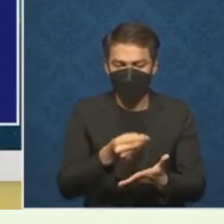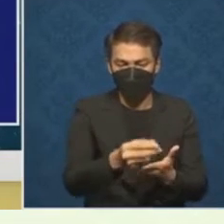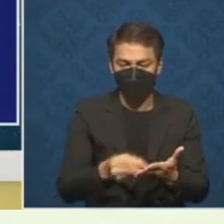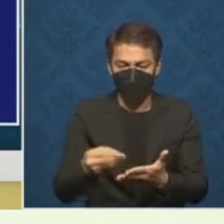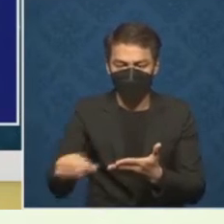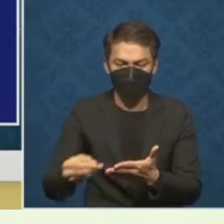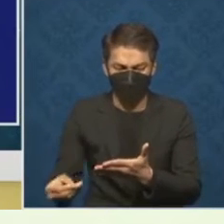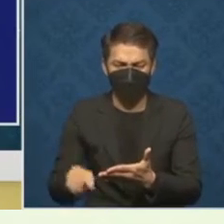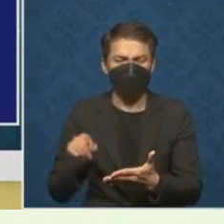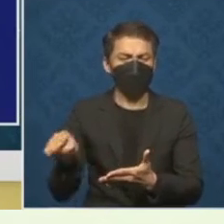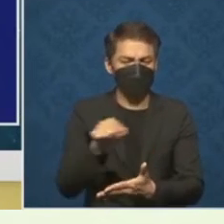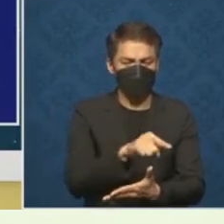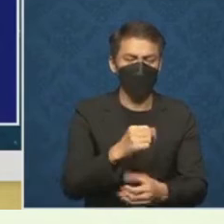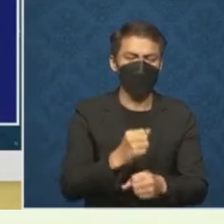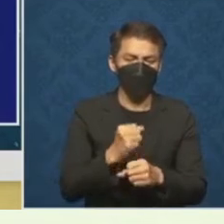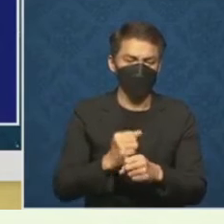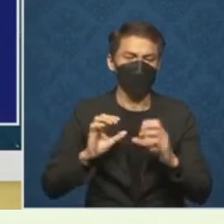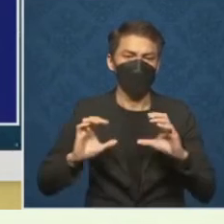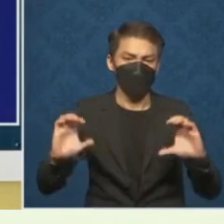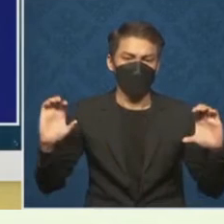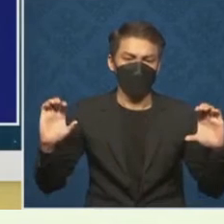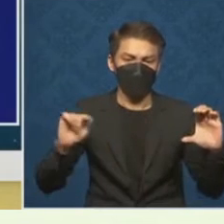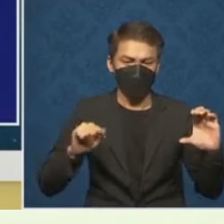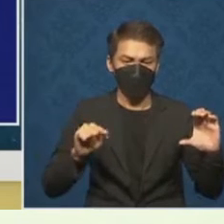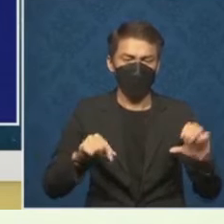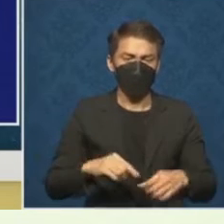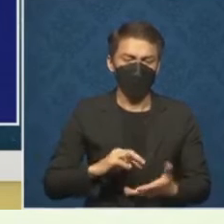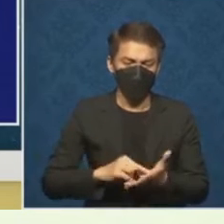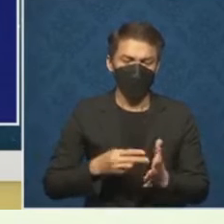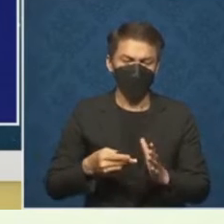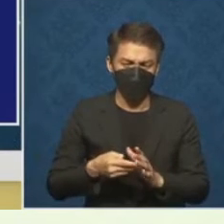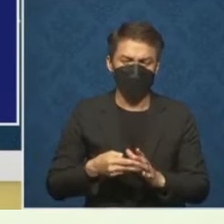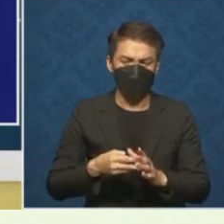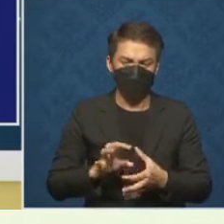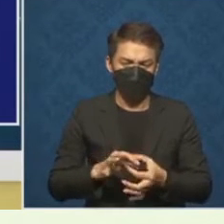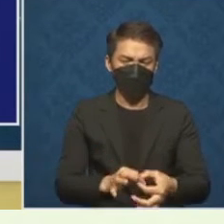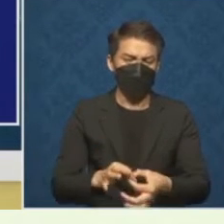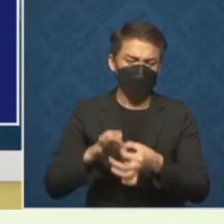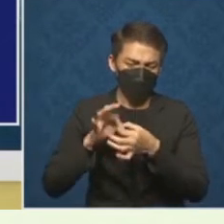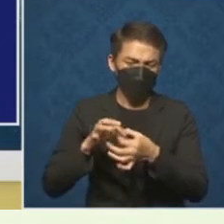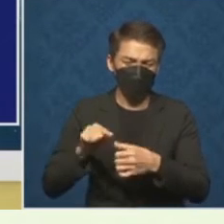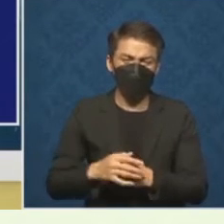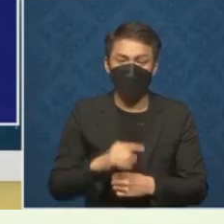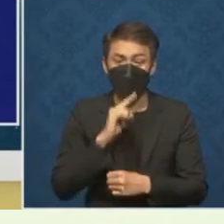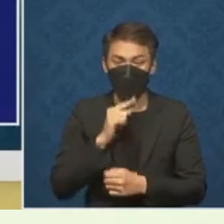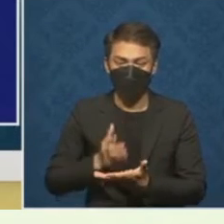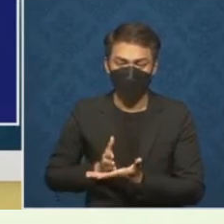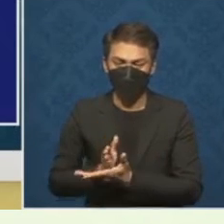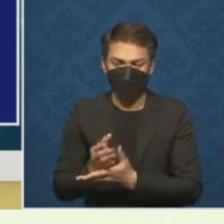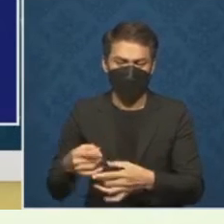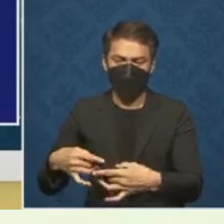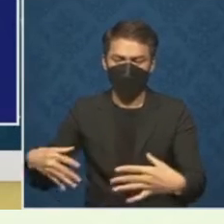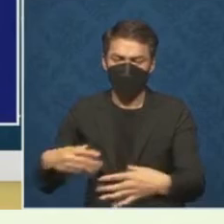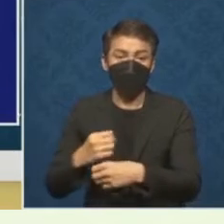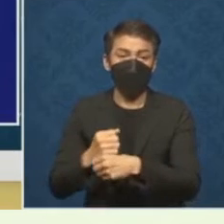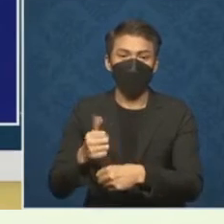ะครับเป็นค่ายเครื่องไม้เครื่องมือในการซื้อสิทธิ์ขายเสียงนะครับถ้าเป็นพรรคฝ่ายค้านเราทำไม่ได้หรอกท่านนะครับก็ต้องเป็นพรรค